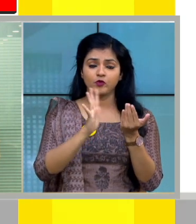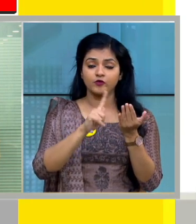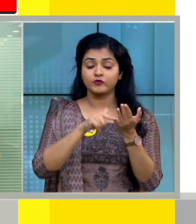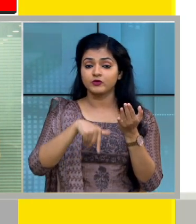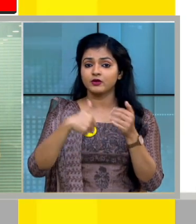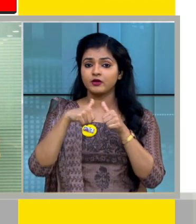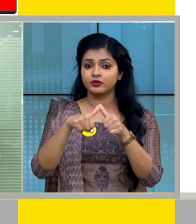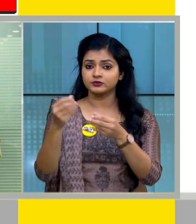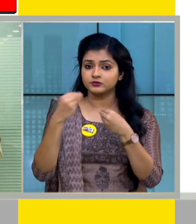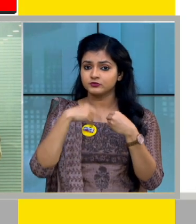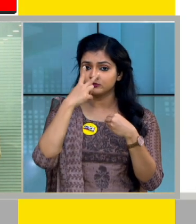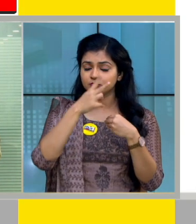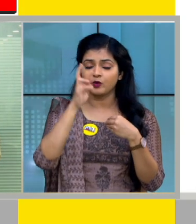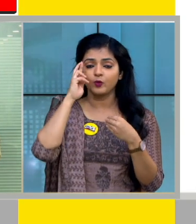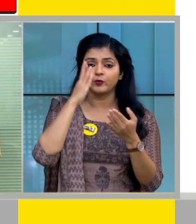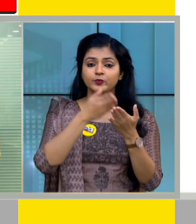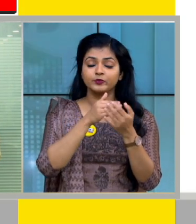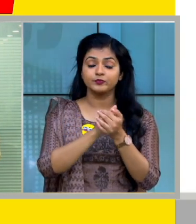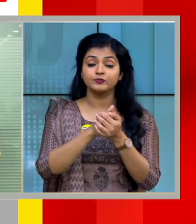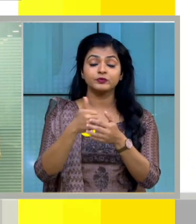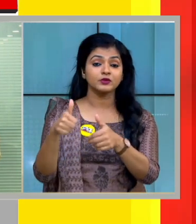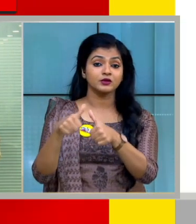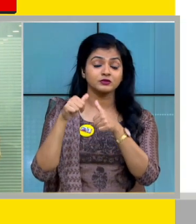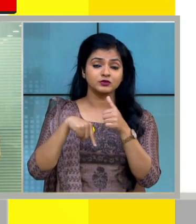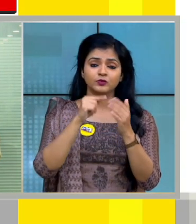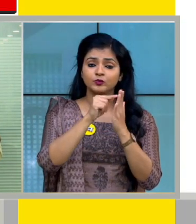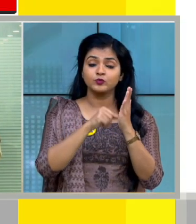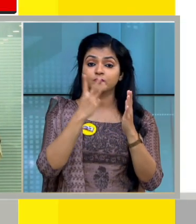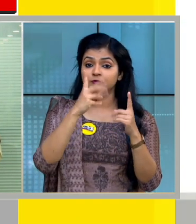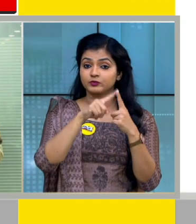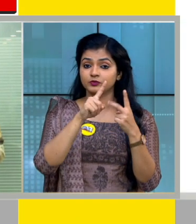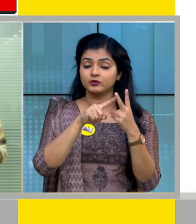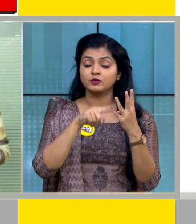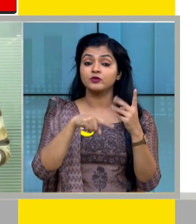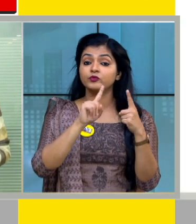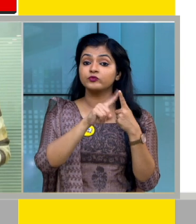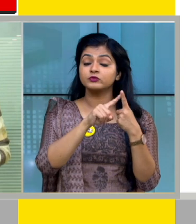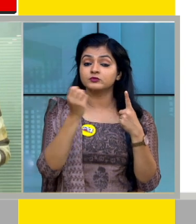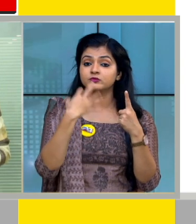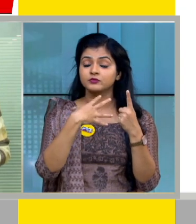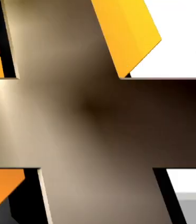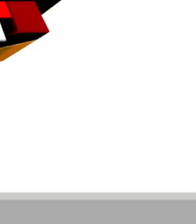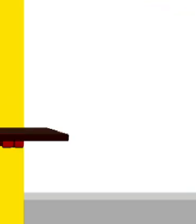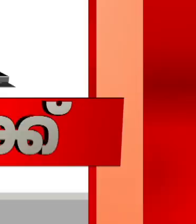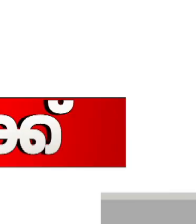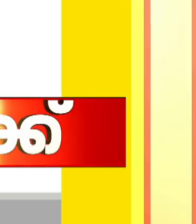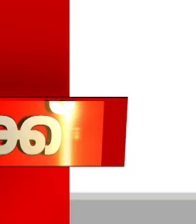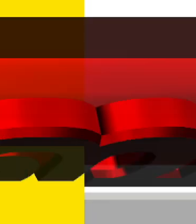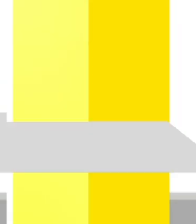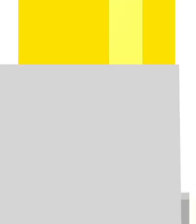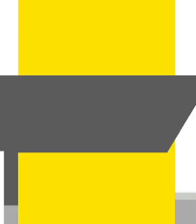നിന്നും വ്യക്തമാകുന്നത്. അതിൽ പറയുന്ന 3 കാര്യങ്ങൾ എന്നുള്ളത്, ഒന്ന്, ഈ നിലവിലെ ഈ കേസുമായി ബന്ധപ്പെട്ട സംഭവ വികാസങ്ങൾ